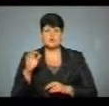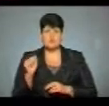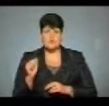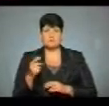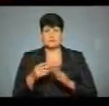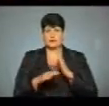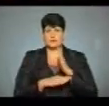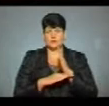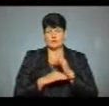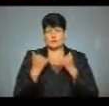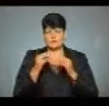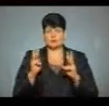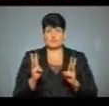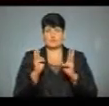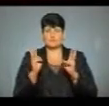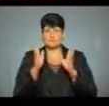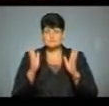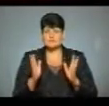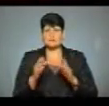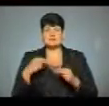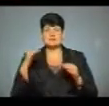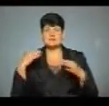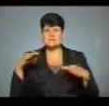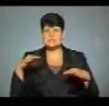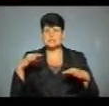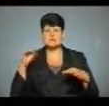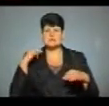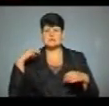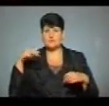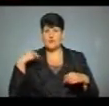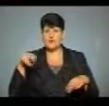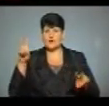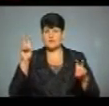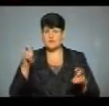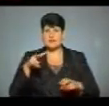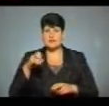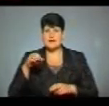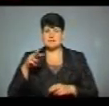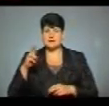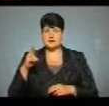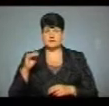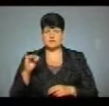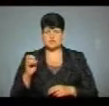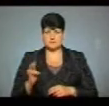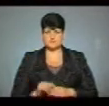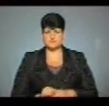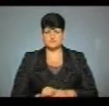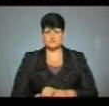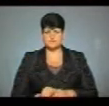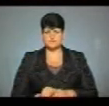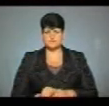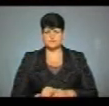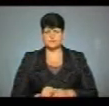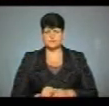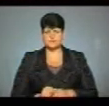моєю спиною, сьогодні стануть ватрою фестивалю «Дзвони Лемківщини», повідомив співорганізатор фестивалю Олександр Венгринович.